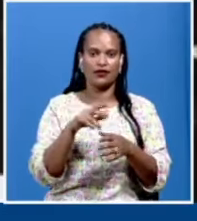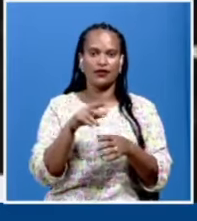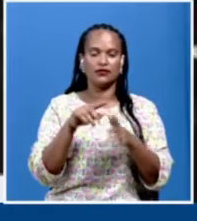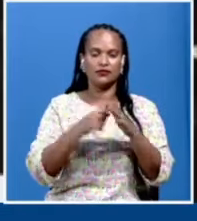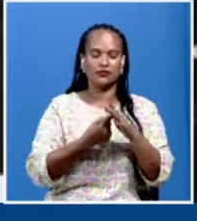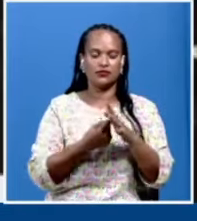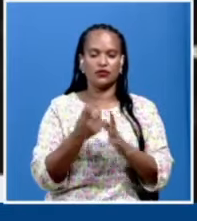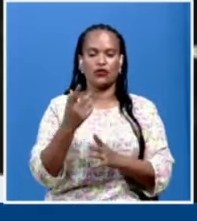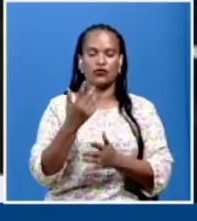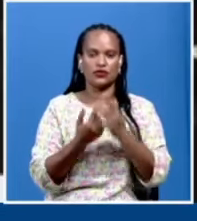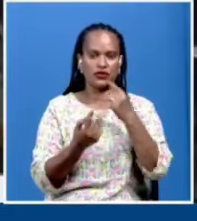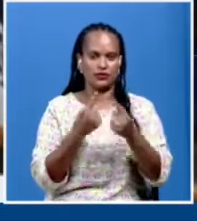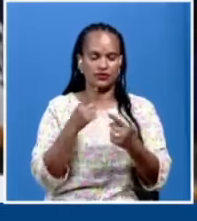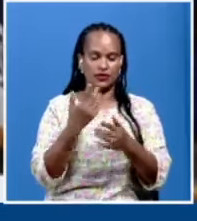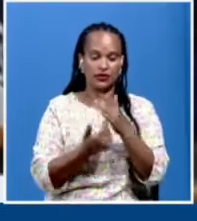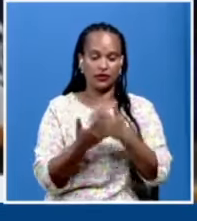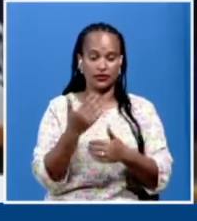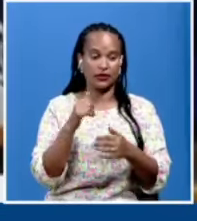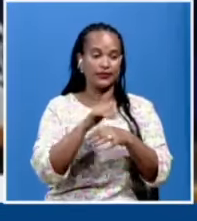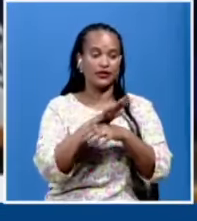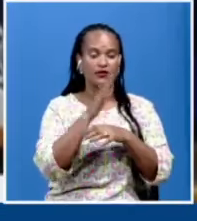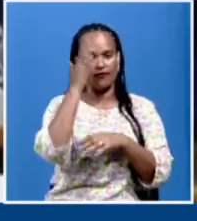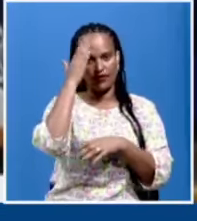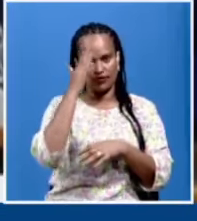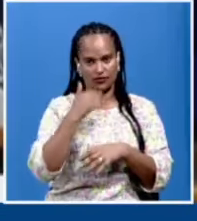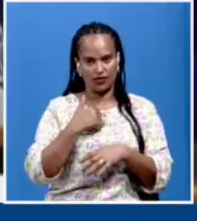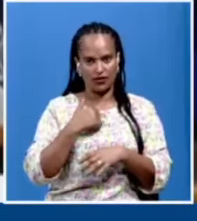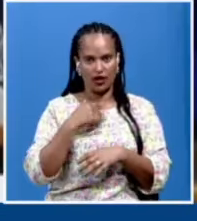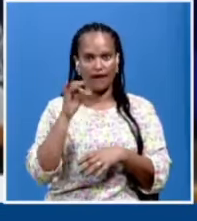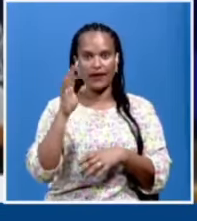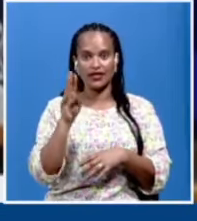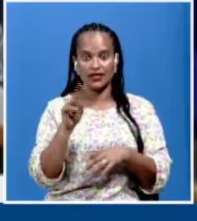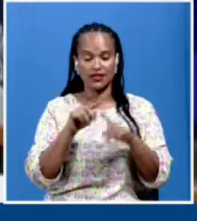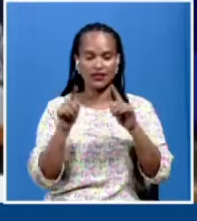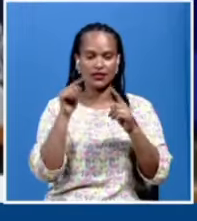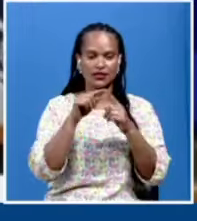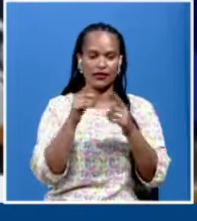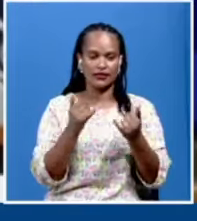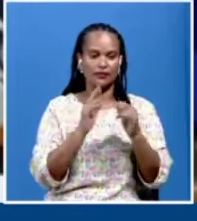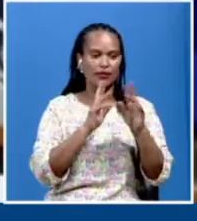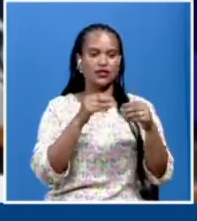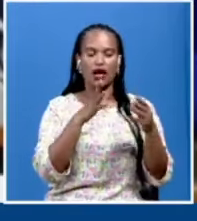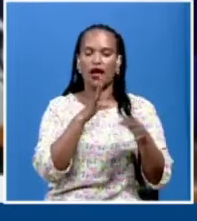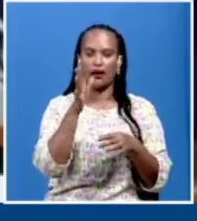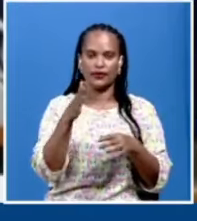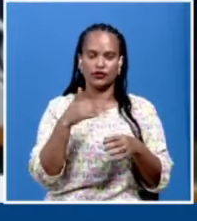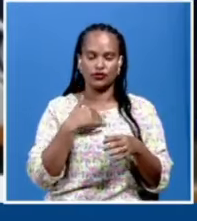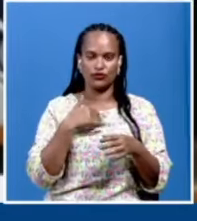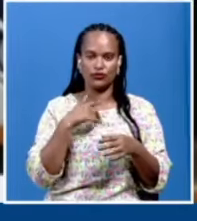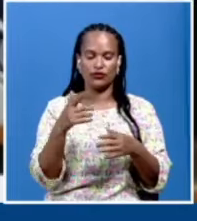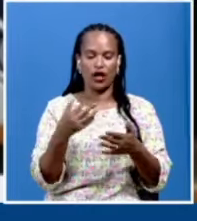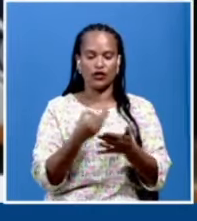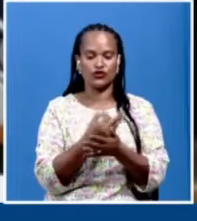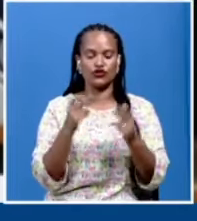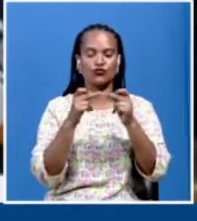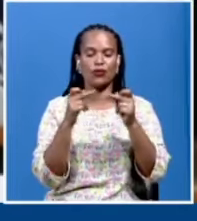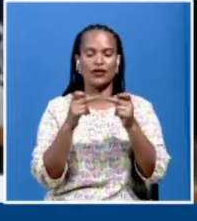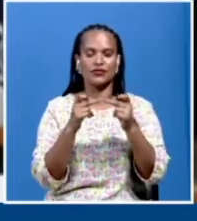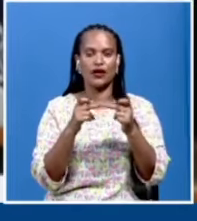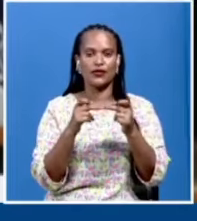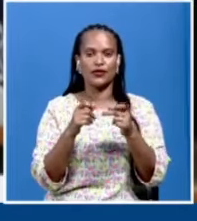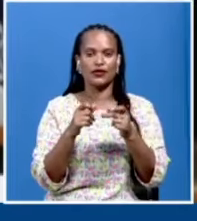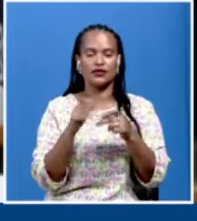ينزولو زررب تلازبتي كمتل إخيافريت أزلام حماس جن كساب حزي من لا شيها بنزولو أتحدوش دبلوماسي أو